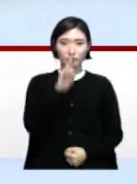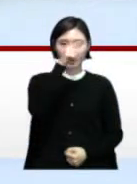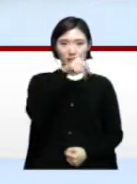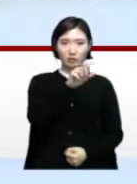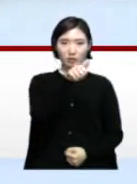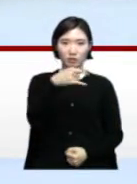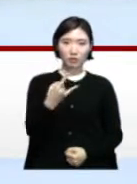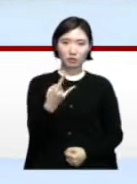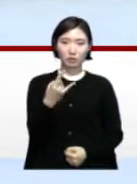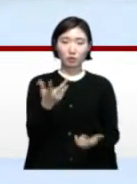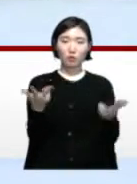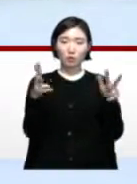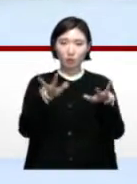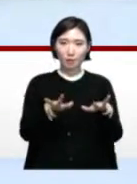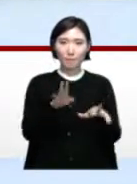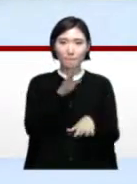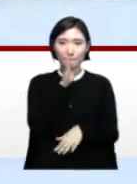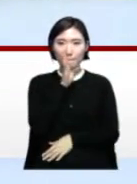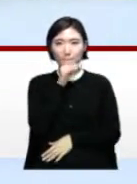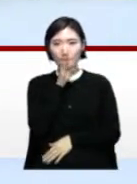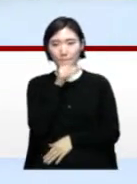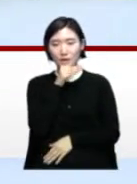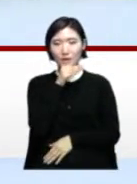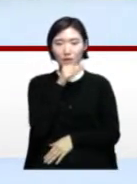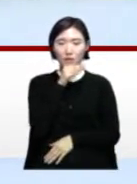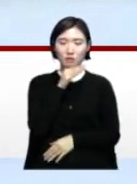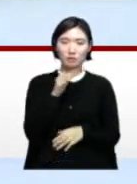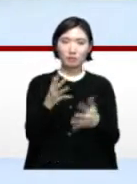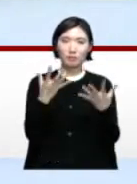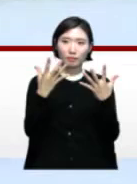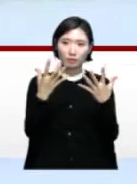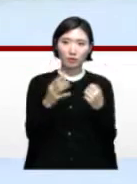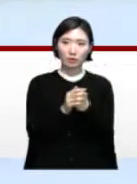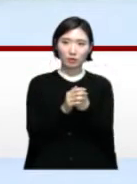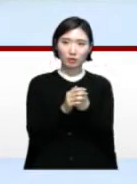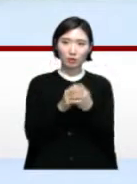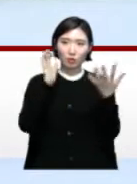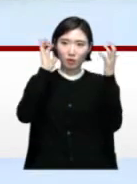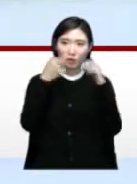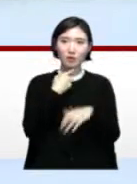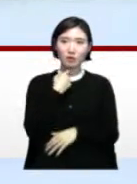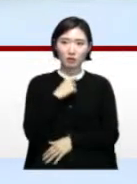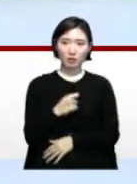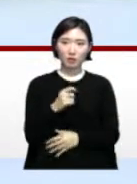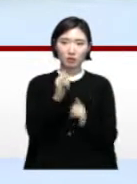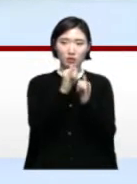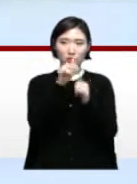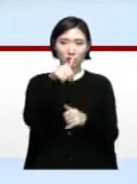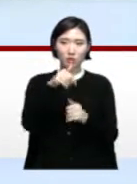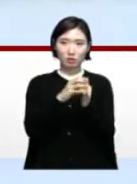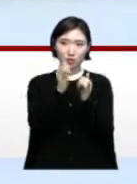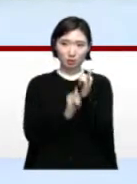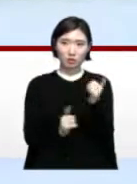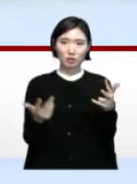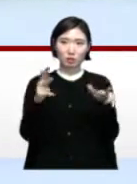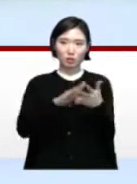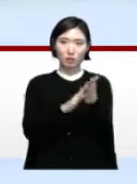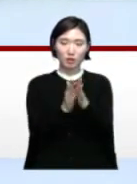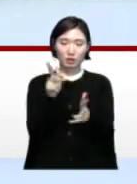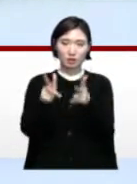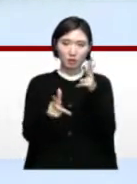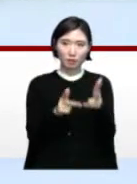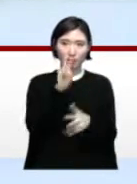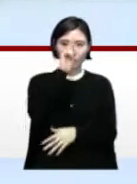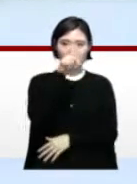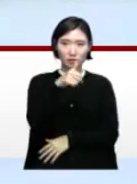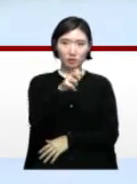박정희 공원이냐 아니냐를 두고 시작부터 말이 많았던 동화동 역사문화 공원 사업. 중구는 부족한 주차면 확충에